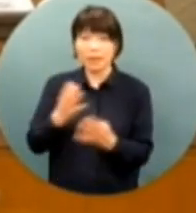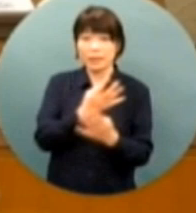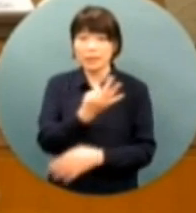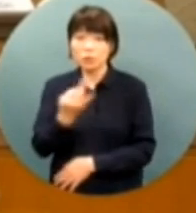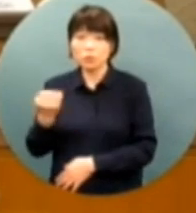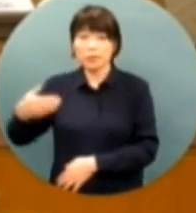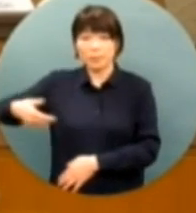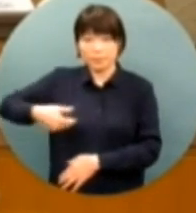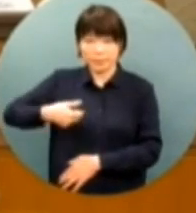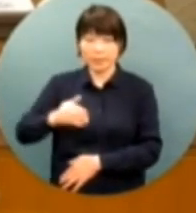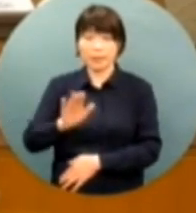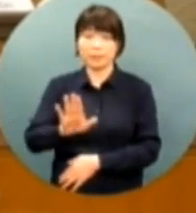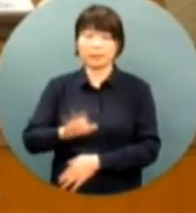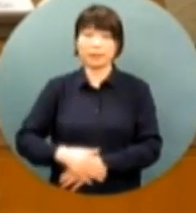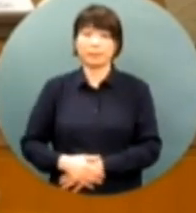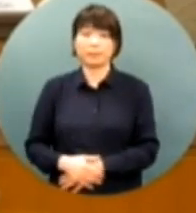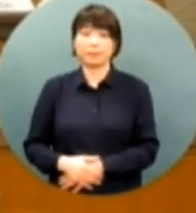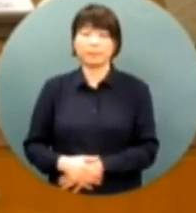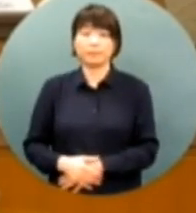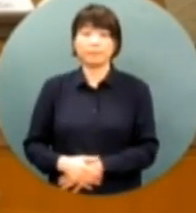お尋ねをいただいたところであります。